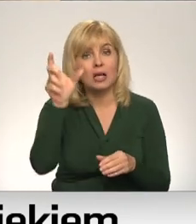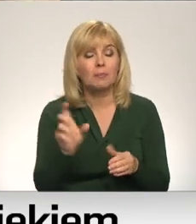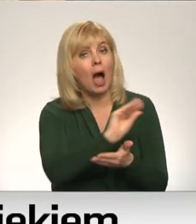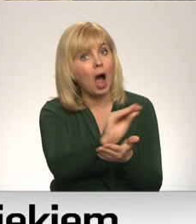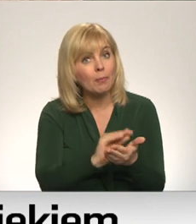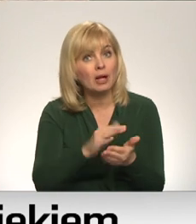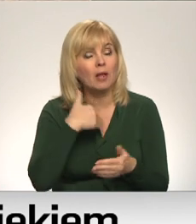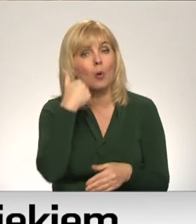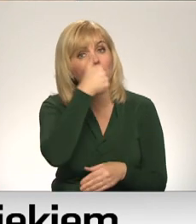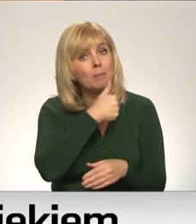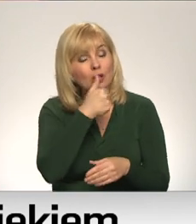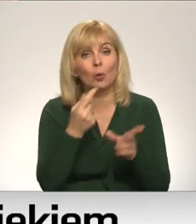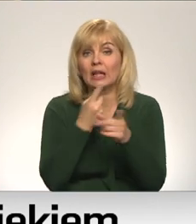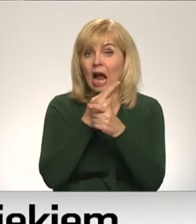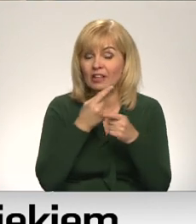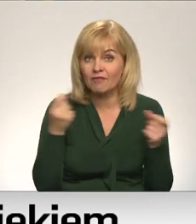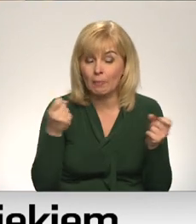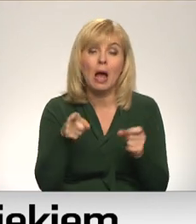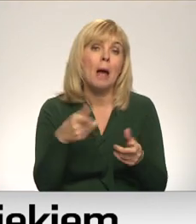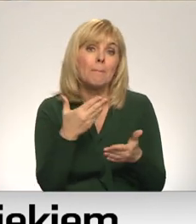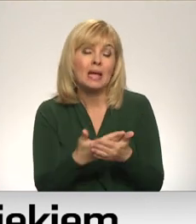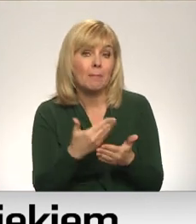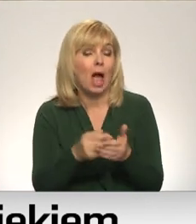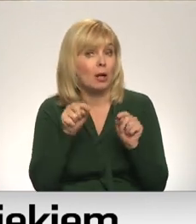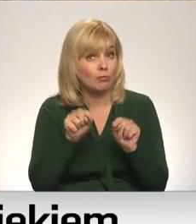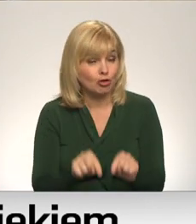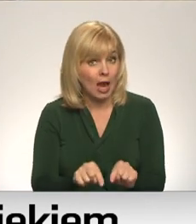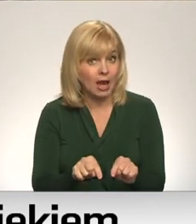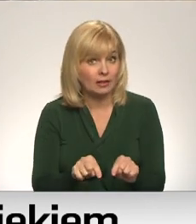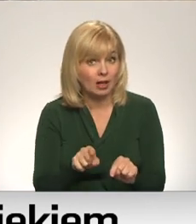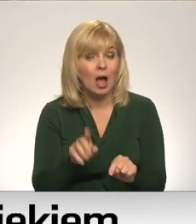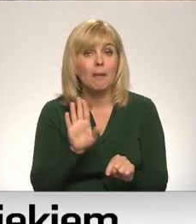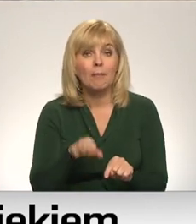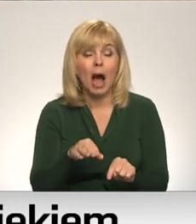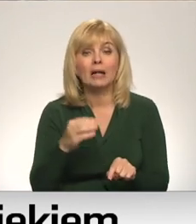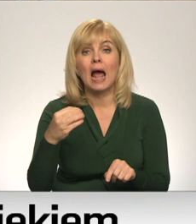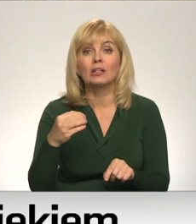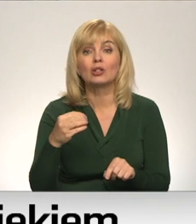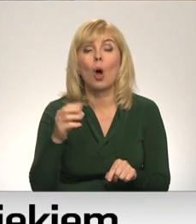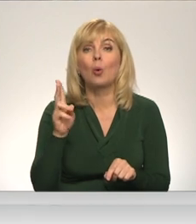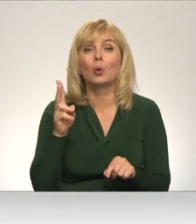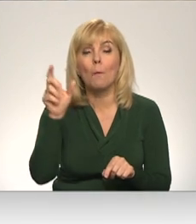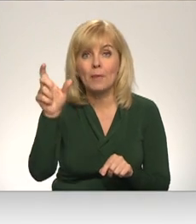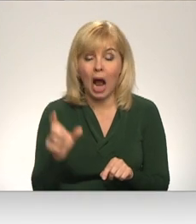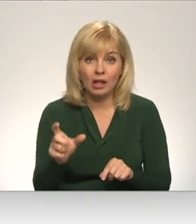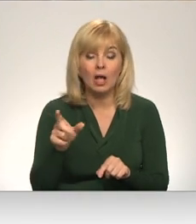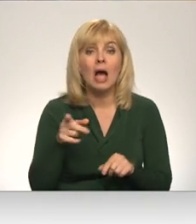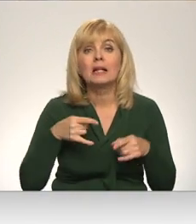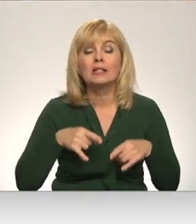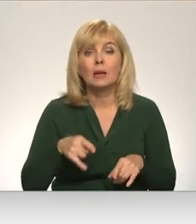daudz personiskāku informāciju. Kā piemēram šeit, par Ernestu Krumkalnu, mēs zinām, ka viņš ir